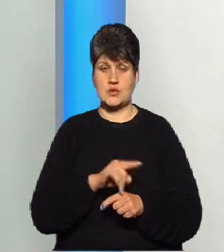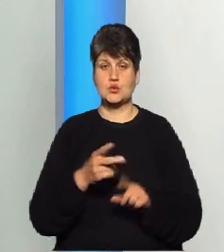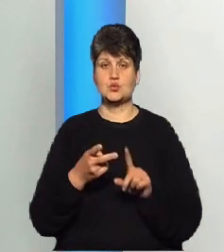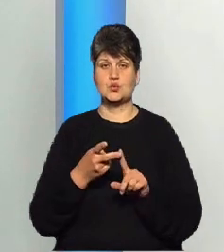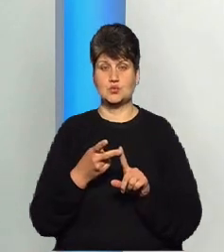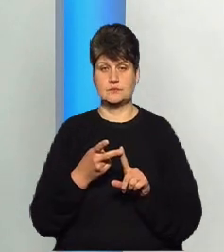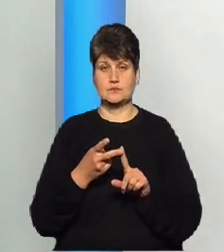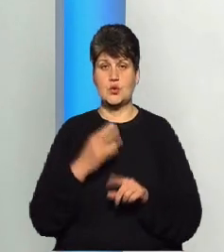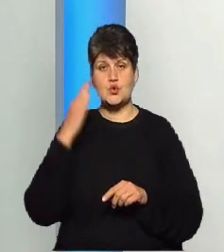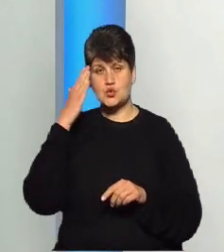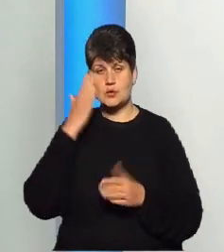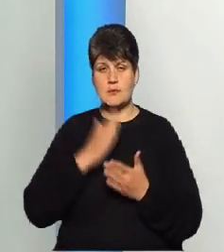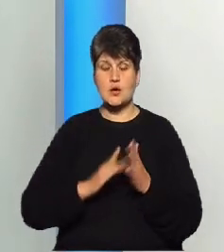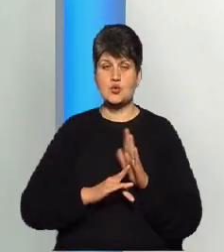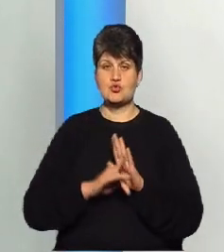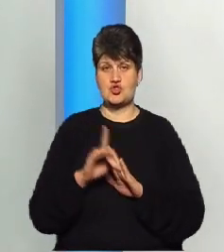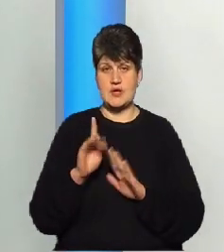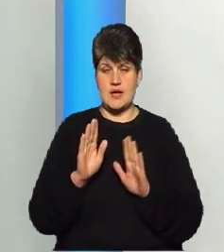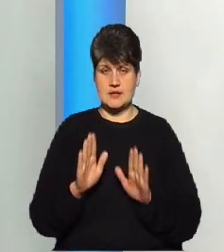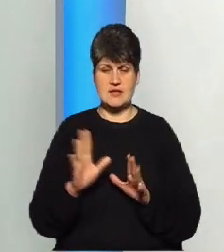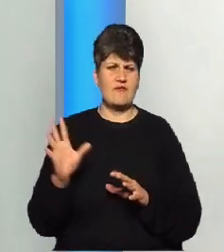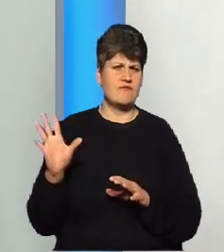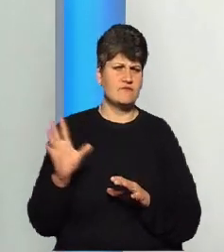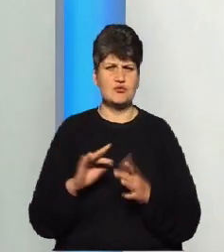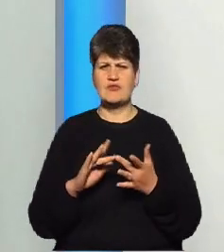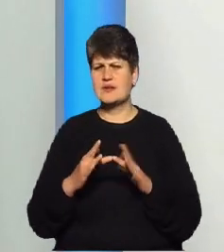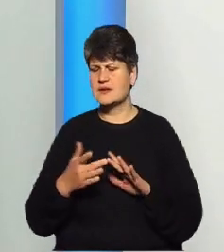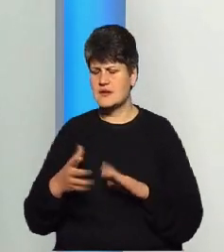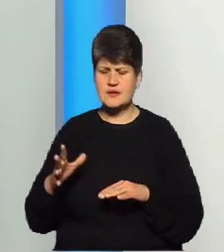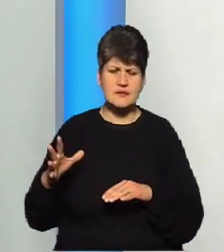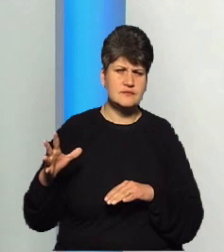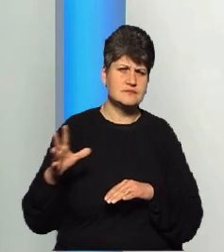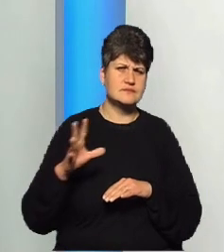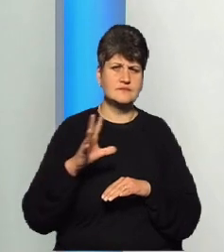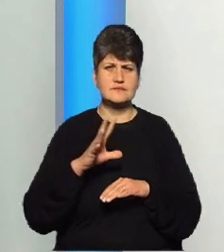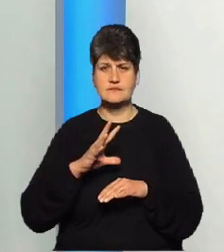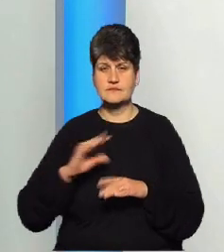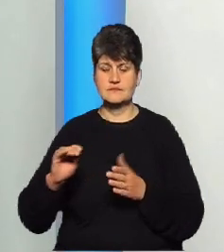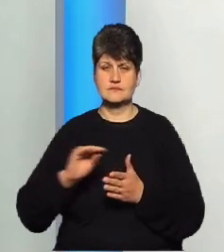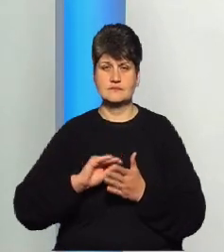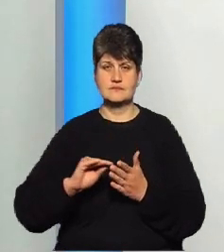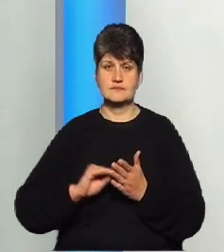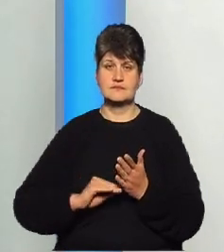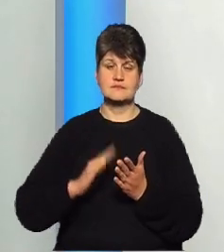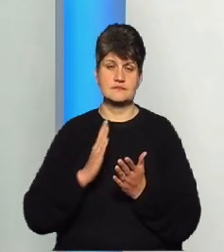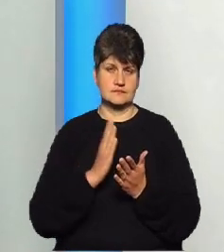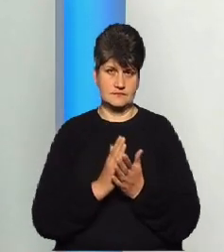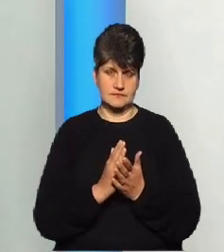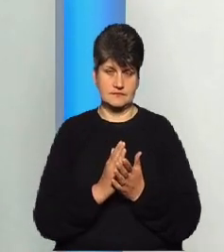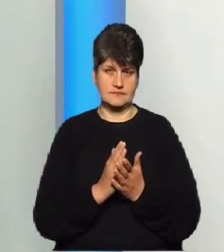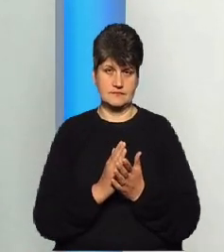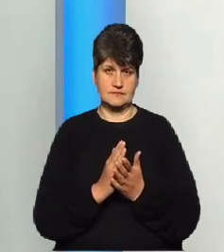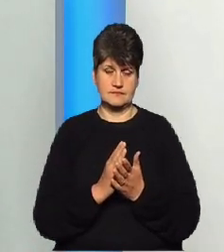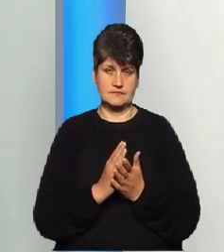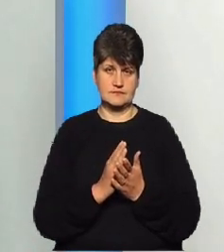розпочинатися, це і всі соцмережі, і всі мотиваційні сайти, і вся інформація має починатися не